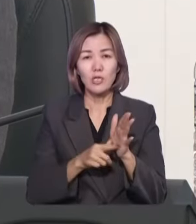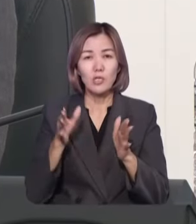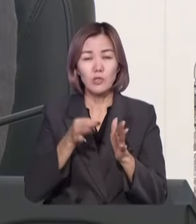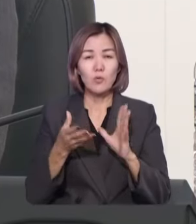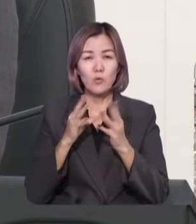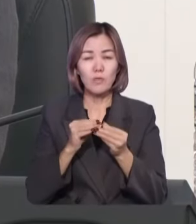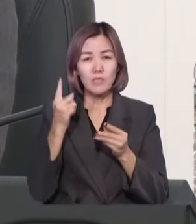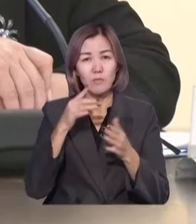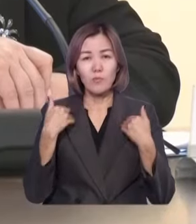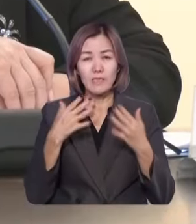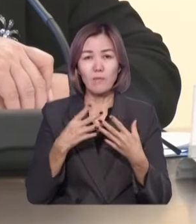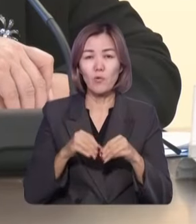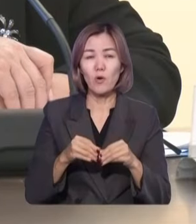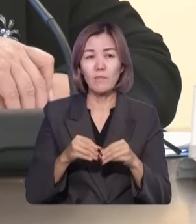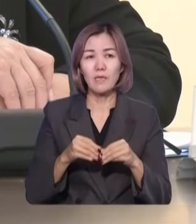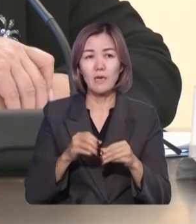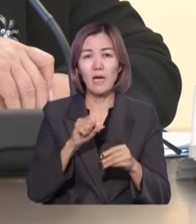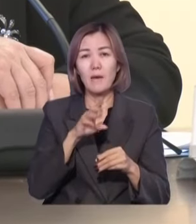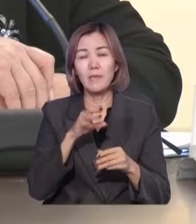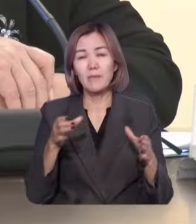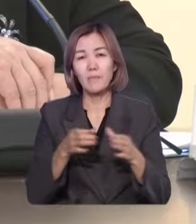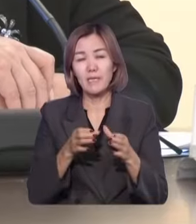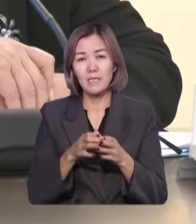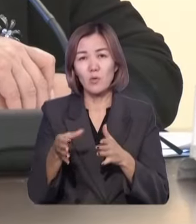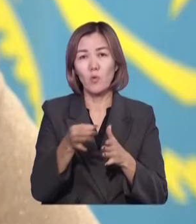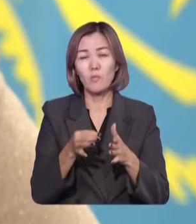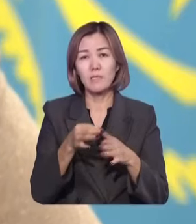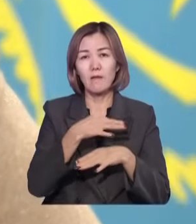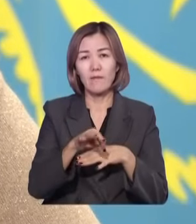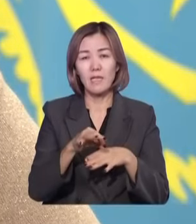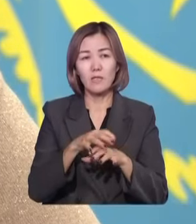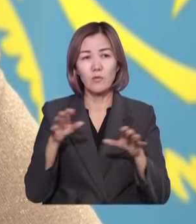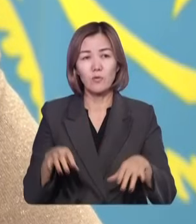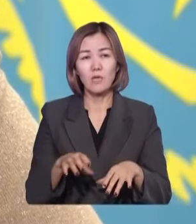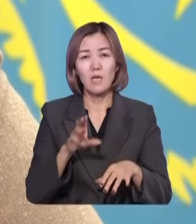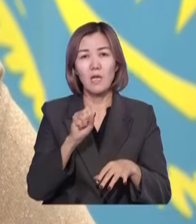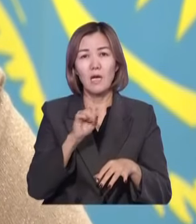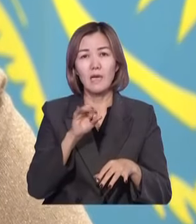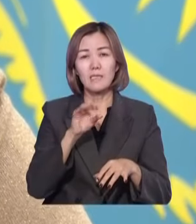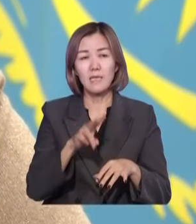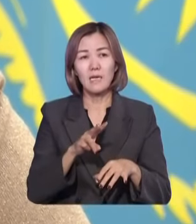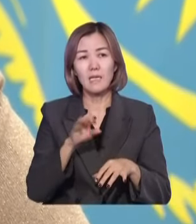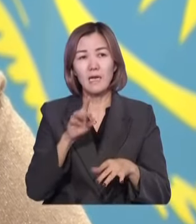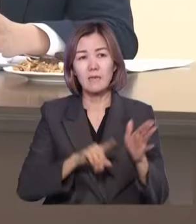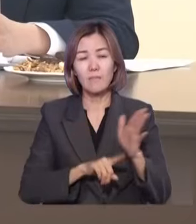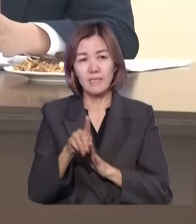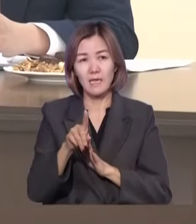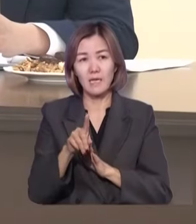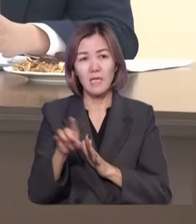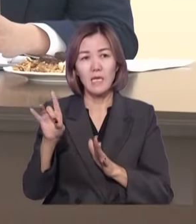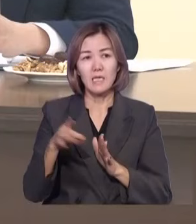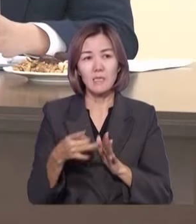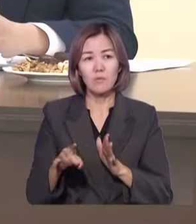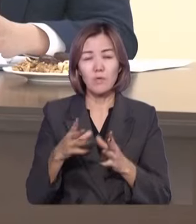облысында бұл бастаманы қоғамдық негізде Аманат партиясының облыстық филиалының төрағасы Арыстанғали Арын қолға алыпты.